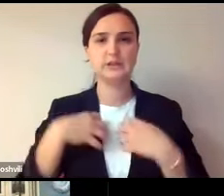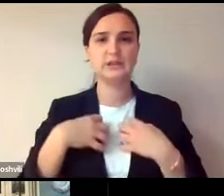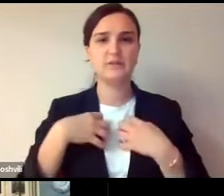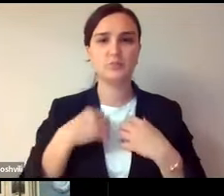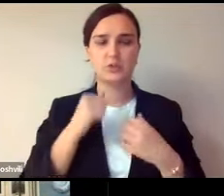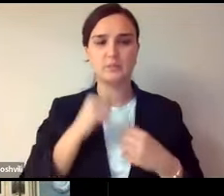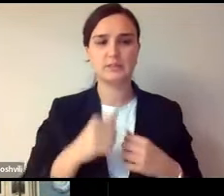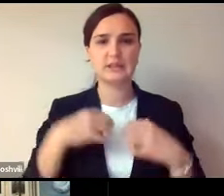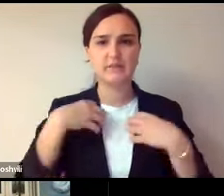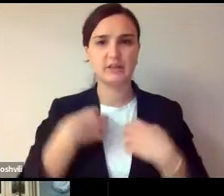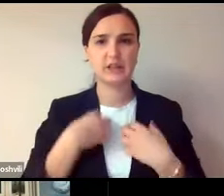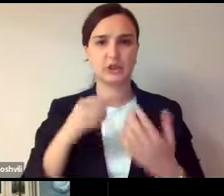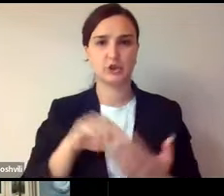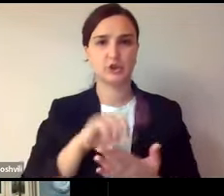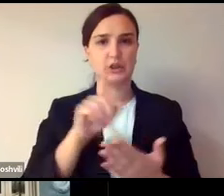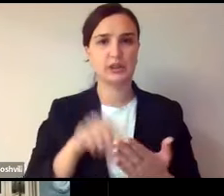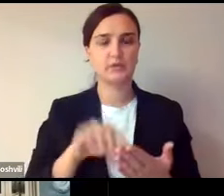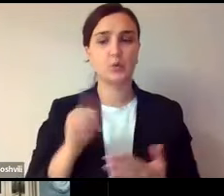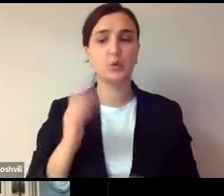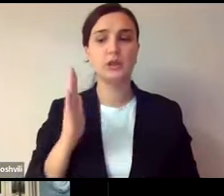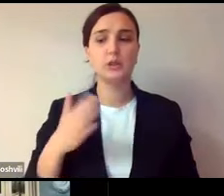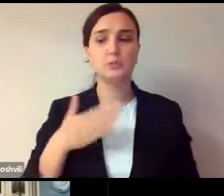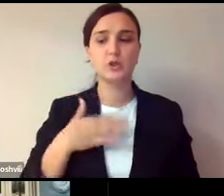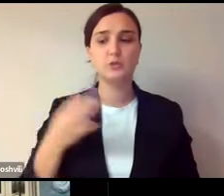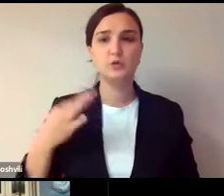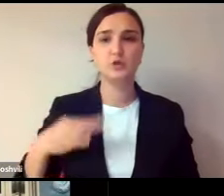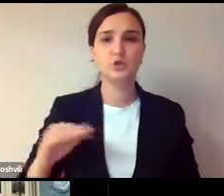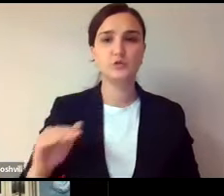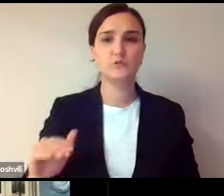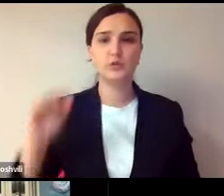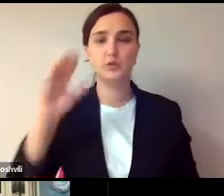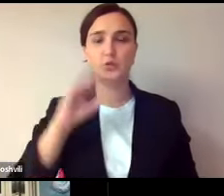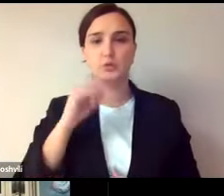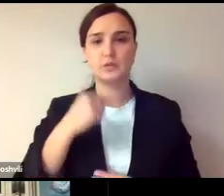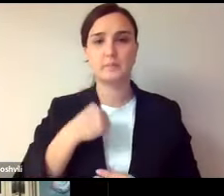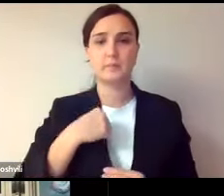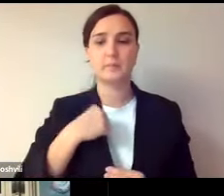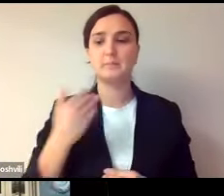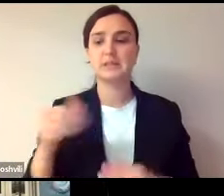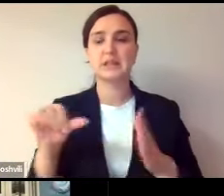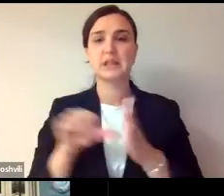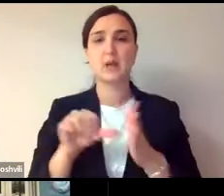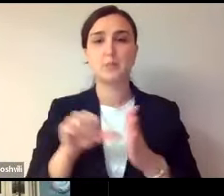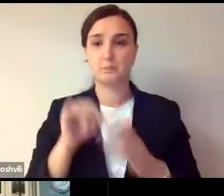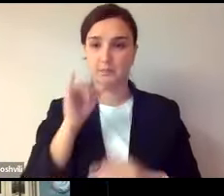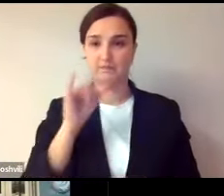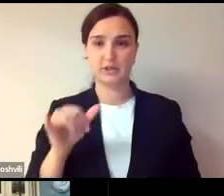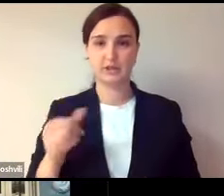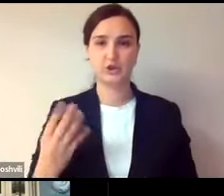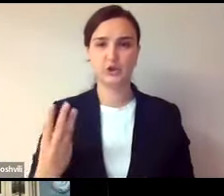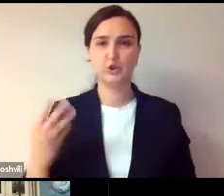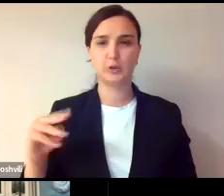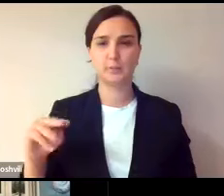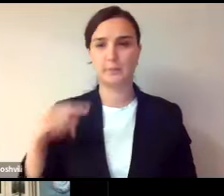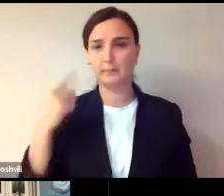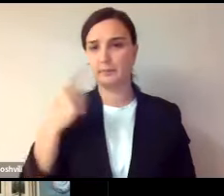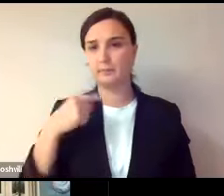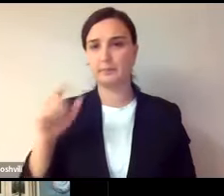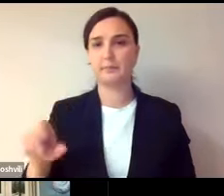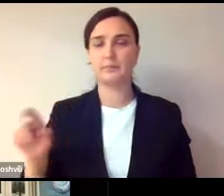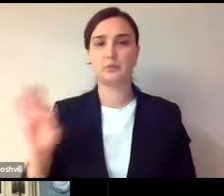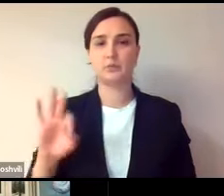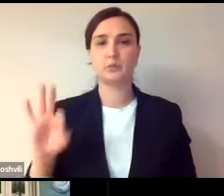ხოლმე, როგორ იქნება ჩემი შვილი, ვთქვათ, როდესაც მე არ შემიძლება მისი დახმარება. შეზღუდული შესაძლებლობის მქონე ბავშვების შობილი.